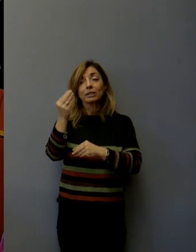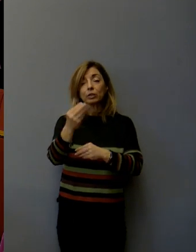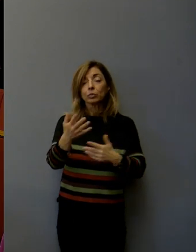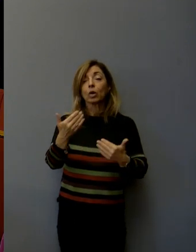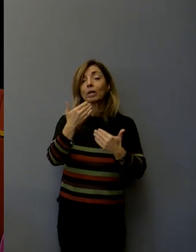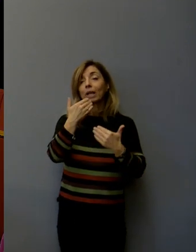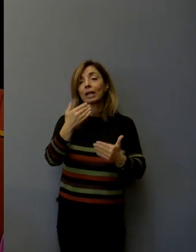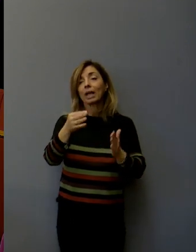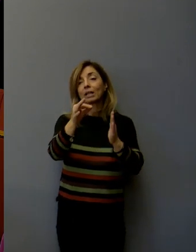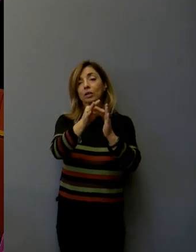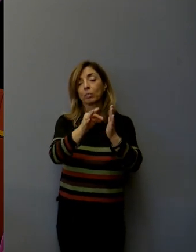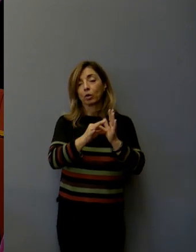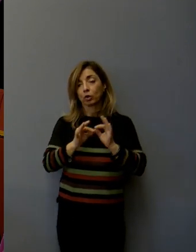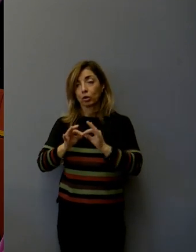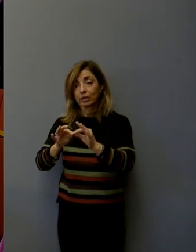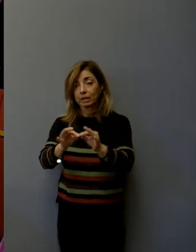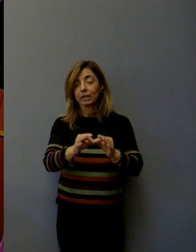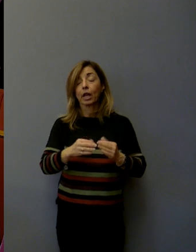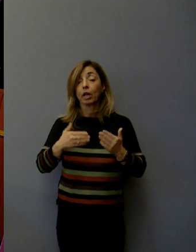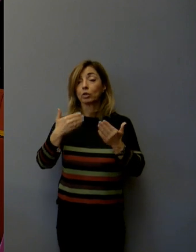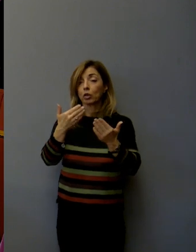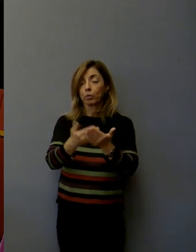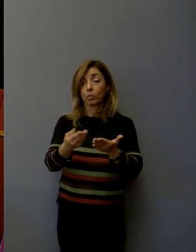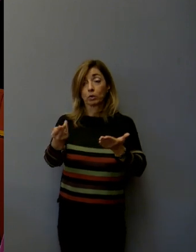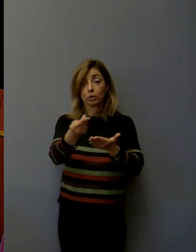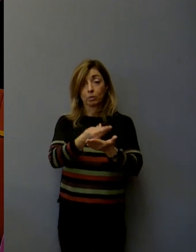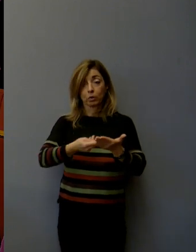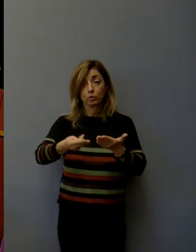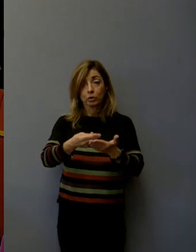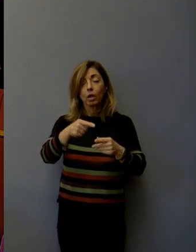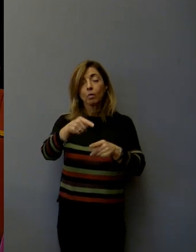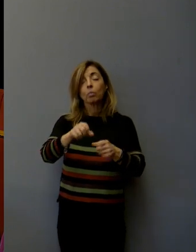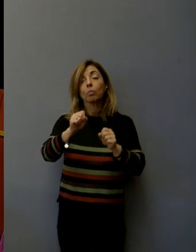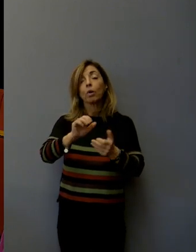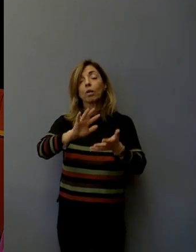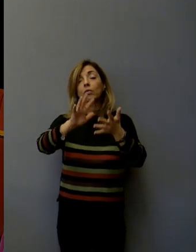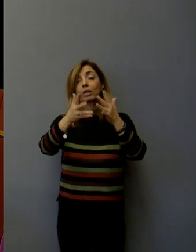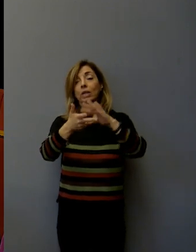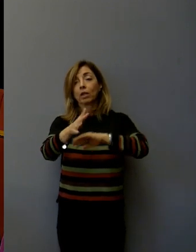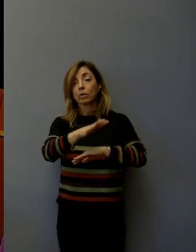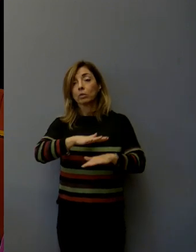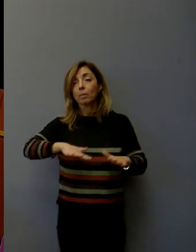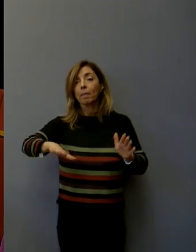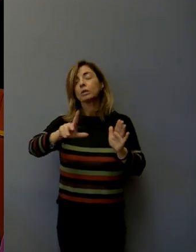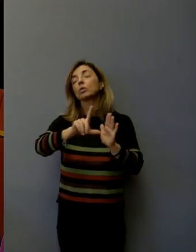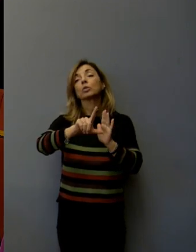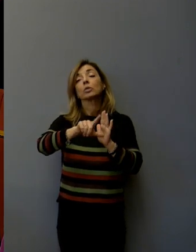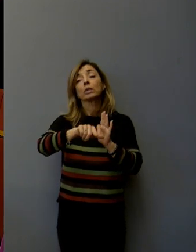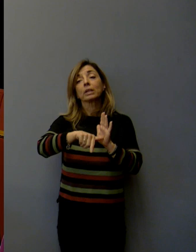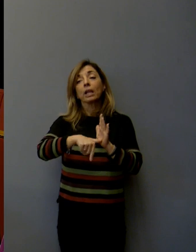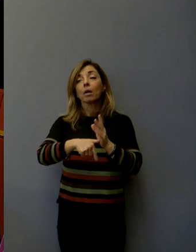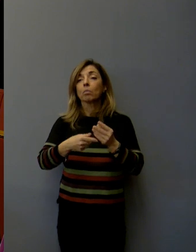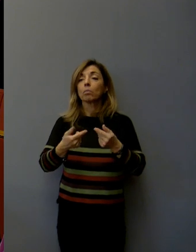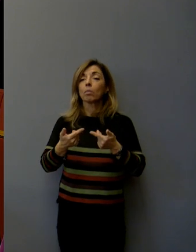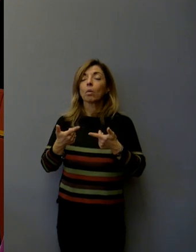di Intesa attraverso delle proposte progettuali può essere spazio e tempo per occupare e i